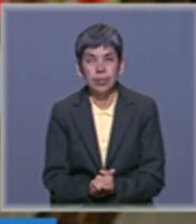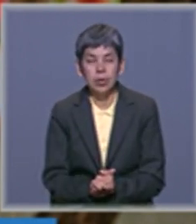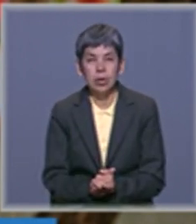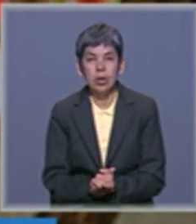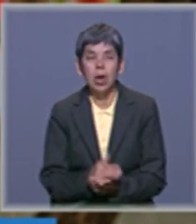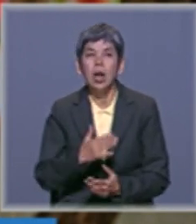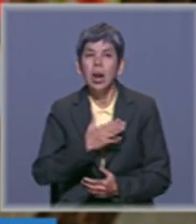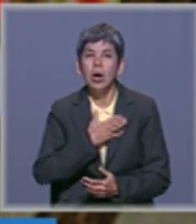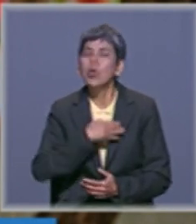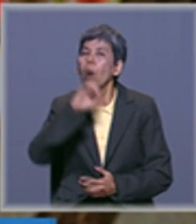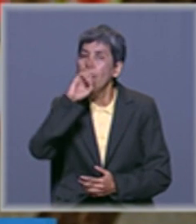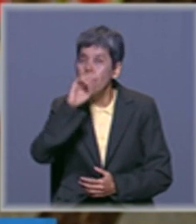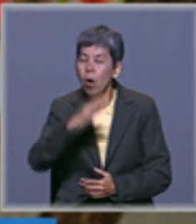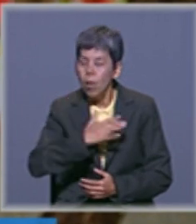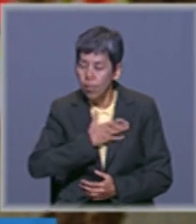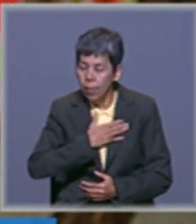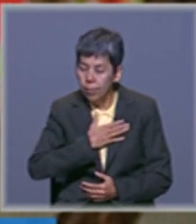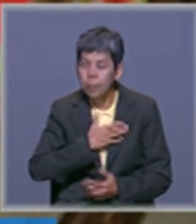กเราพูดได้เต็มปากว่